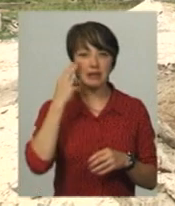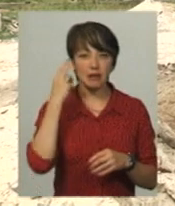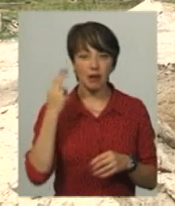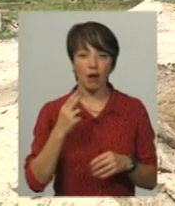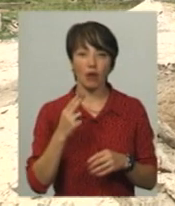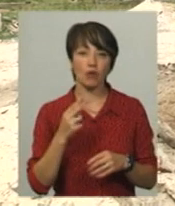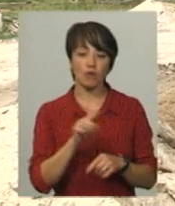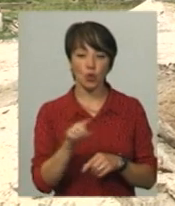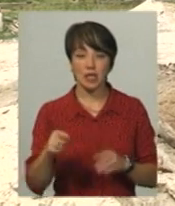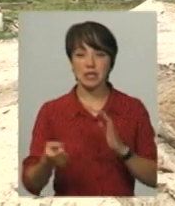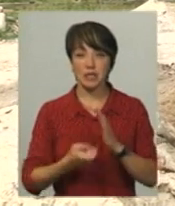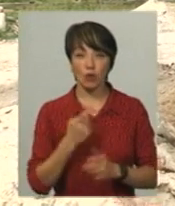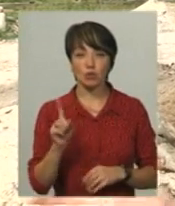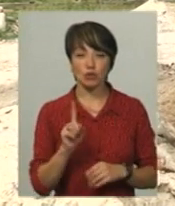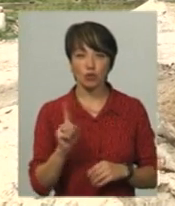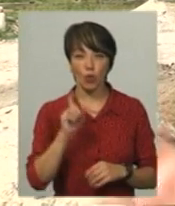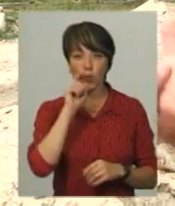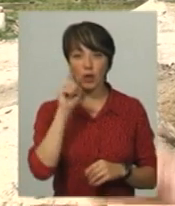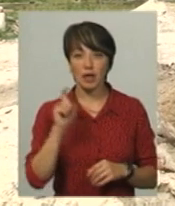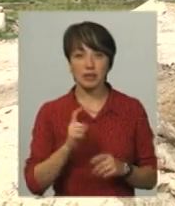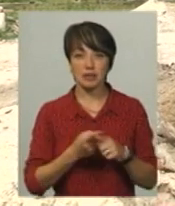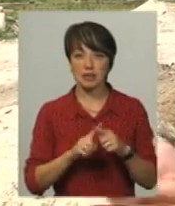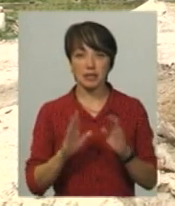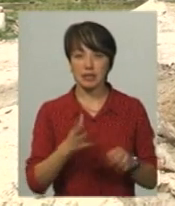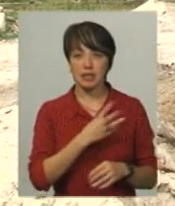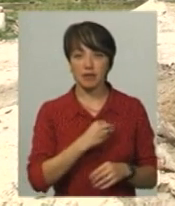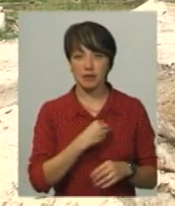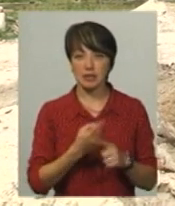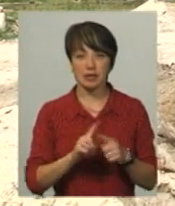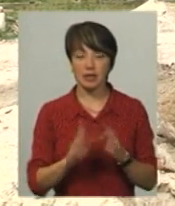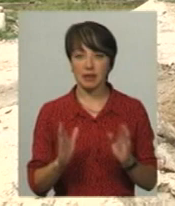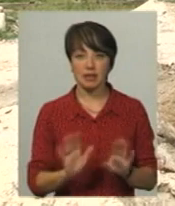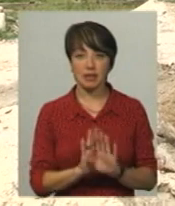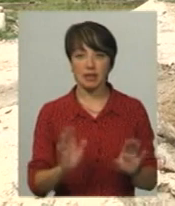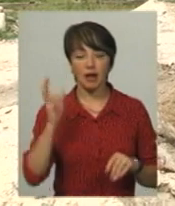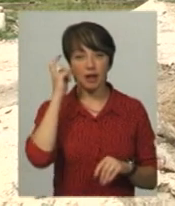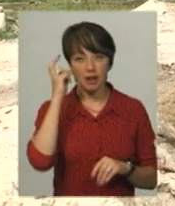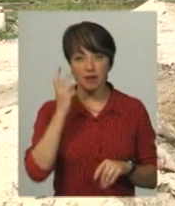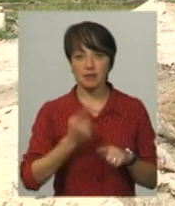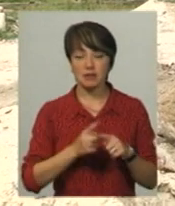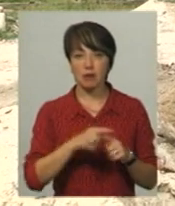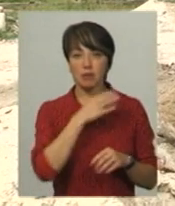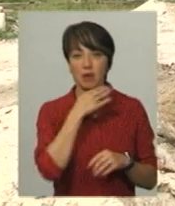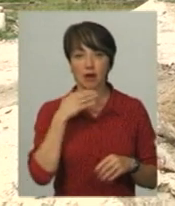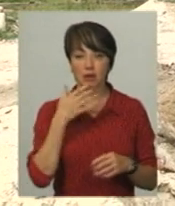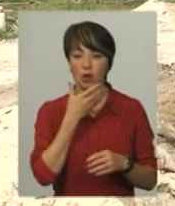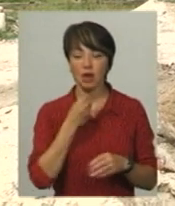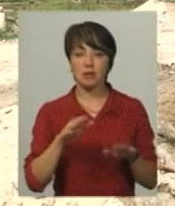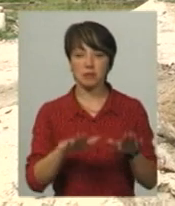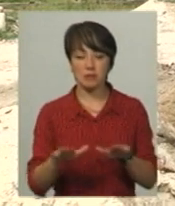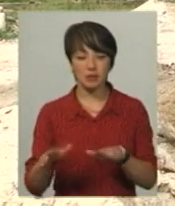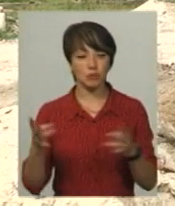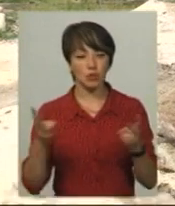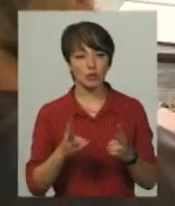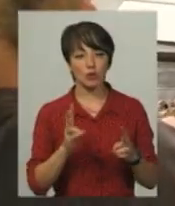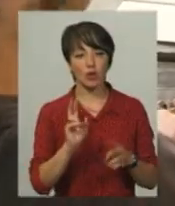то вони дізнаються, що Україна – це не тільки Львів, Україна – це не тільки Київ, а це багато гарних місць, яких потрібно